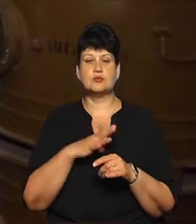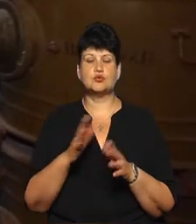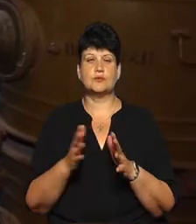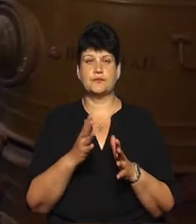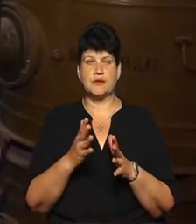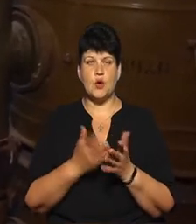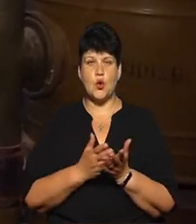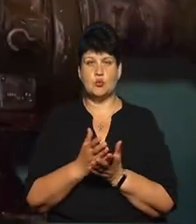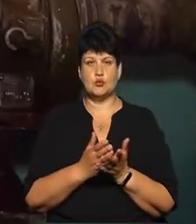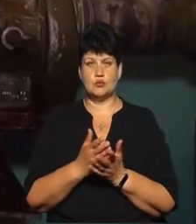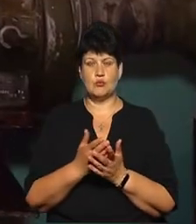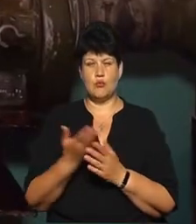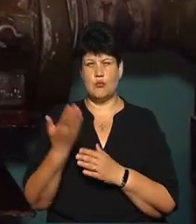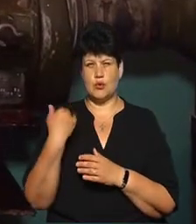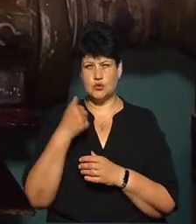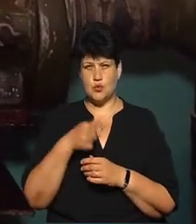обслуговувалася прошлого року.